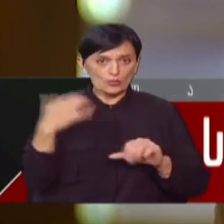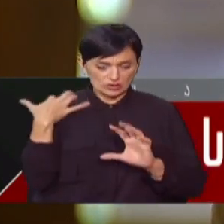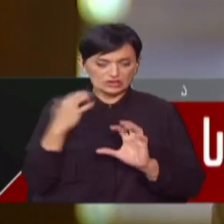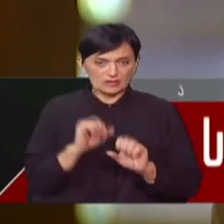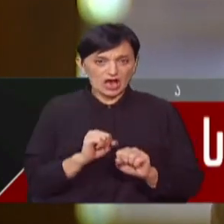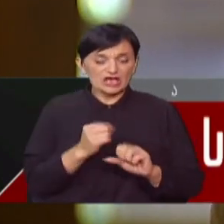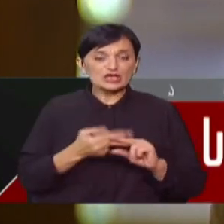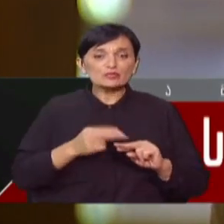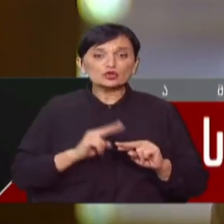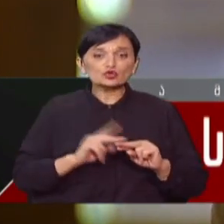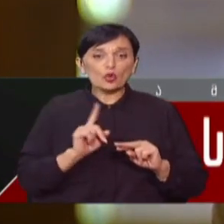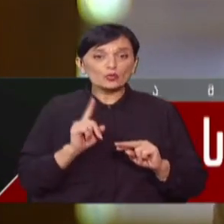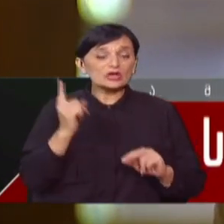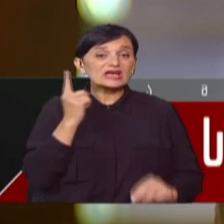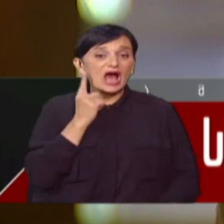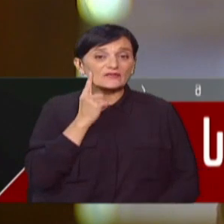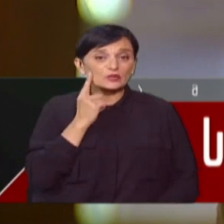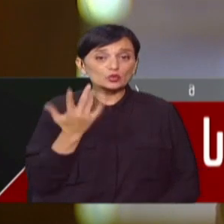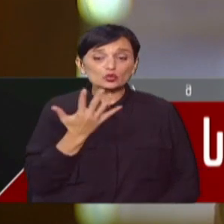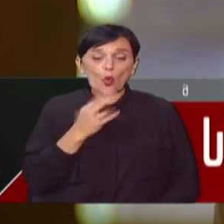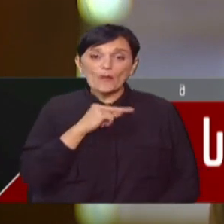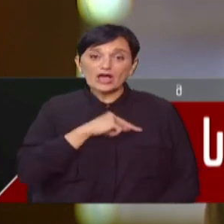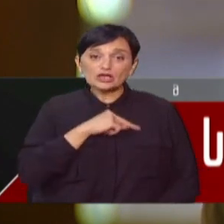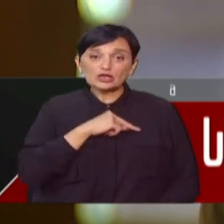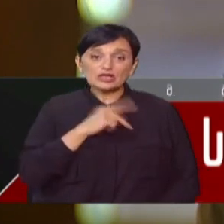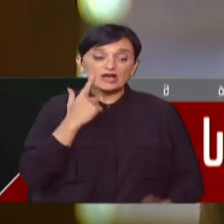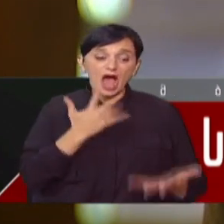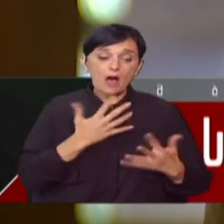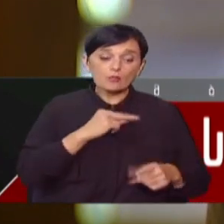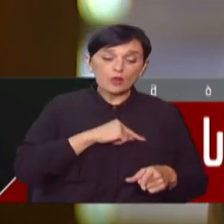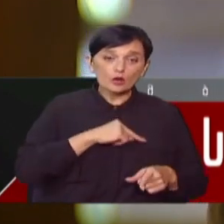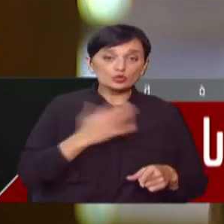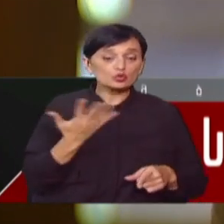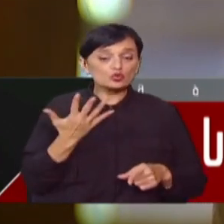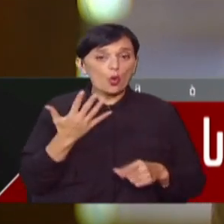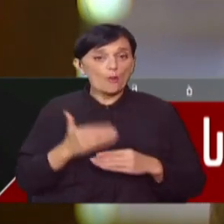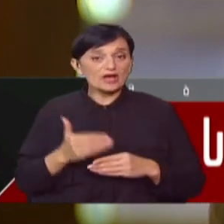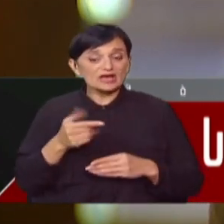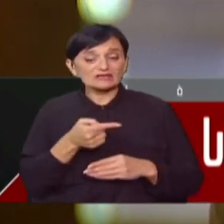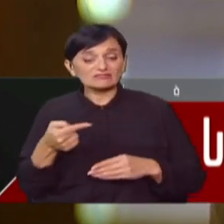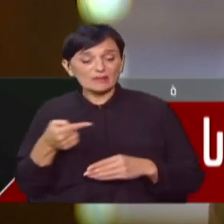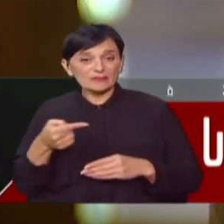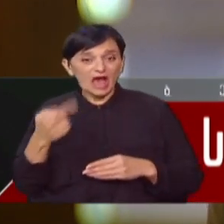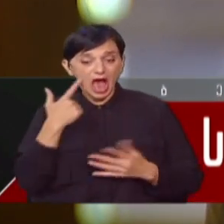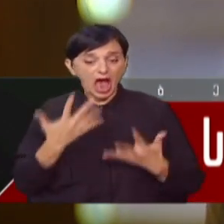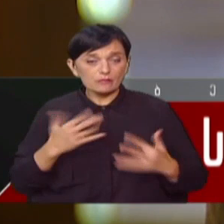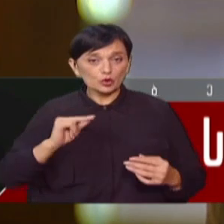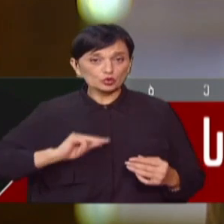იმიტომ რომ გავიგოთ, რომელი სტრუქტურა მუშაობდა ეფექტურად, ან რომელმა სტრუქტურამ დააკლო მუშაობის